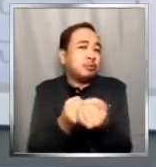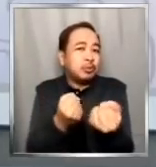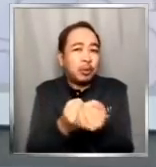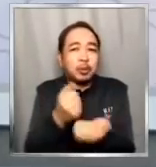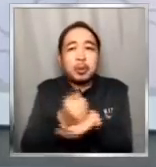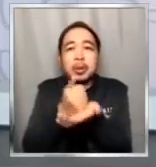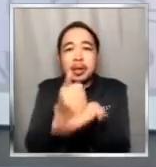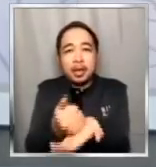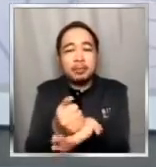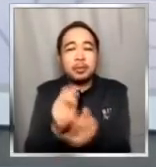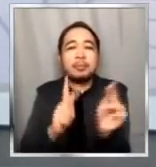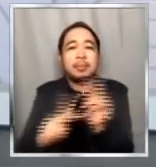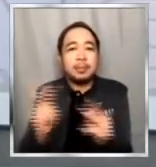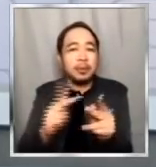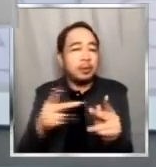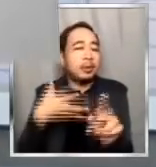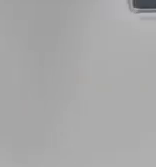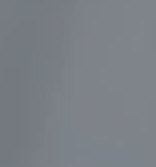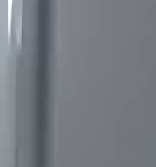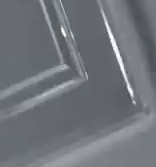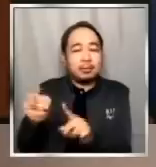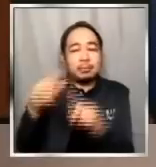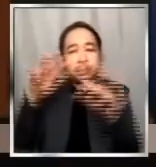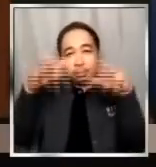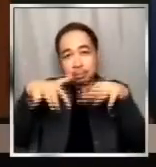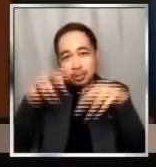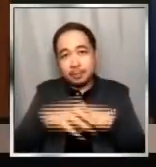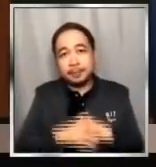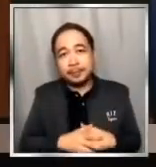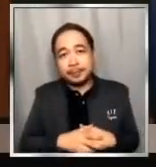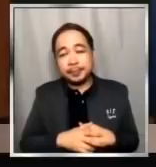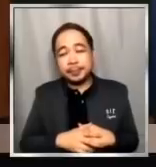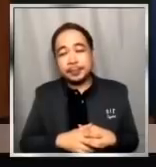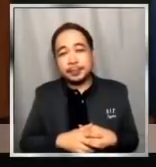bagyo. Nakatutok si Joseph Morong.